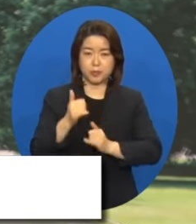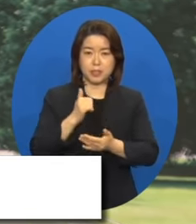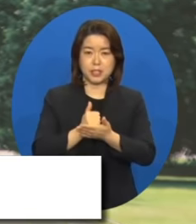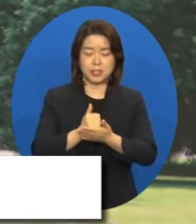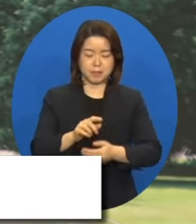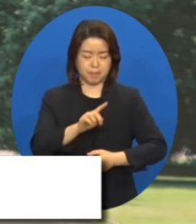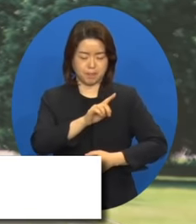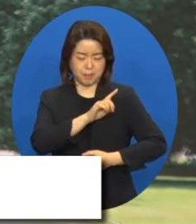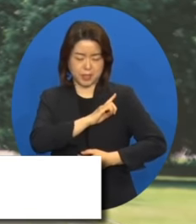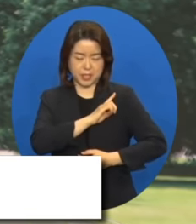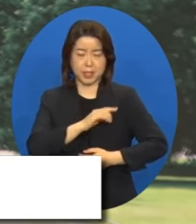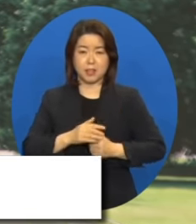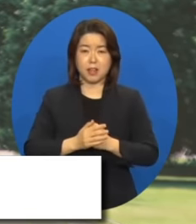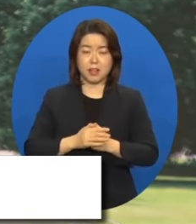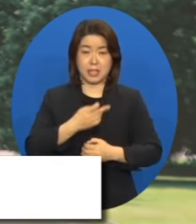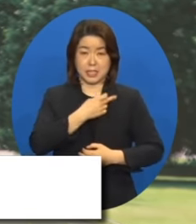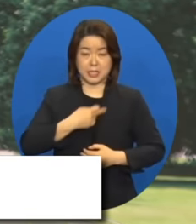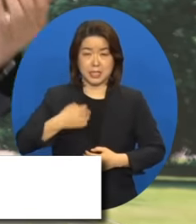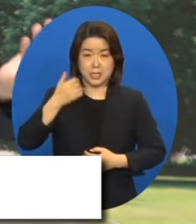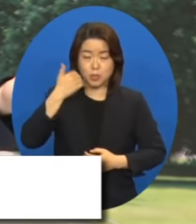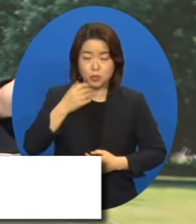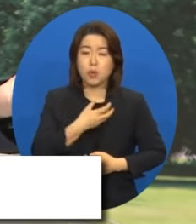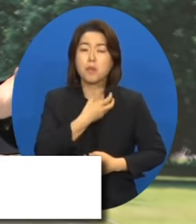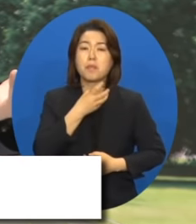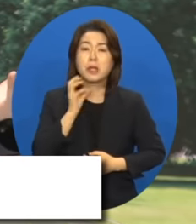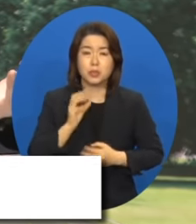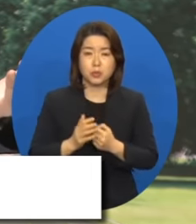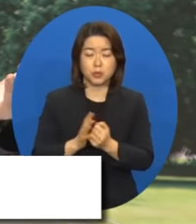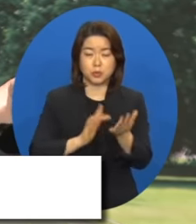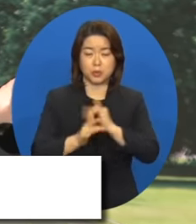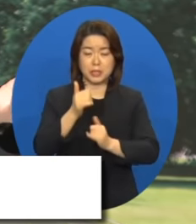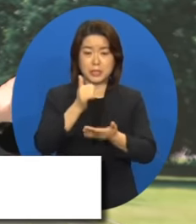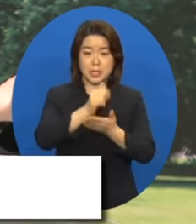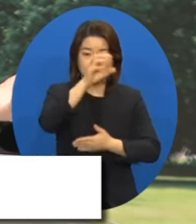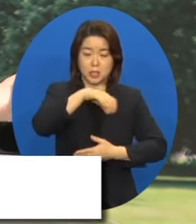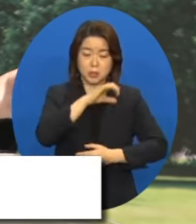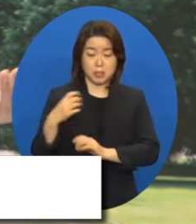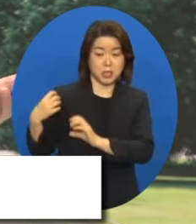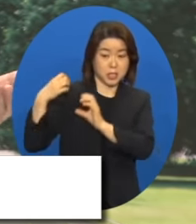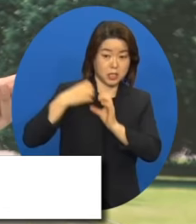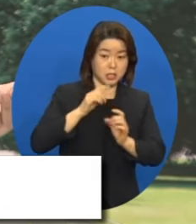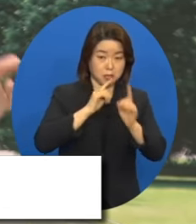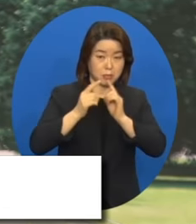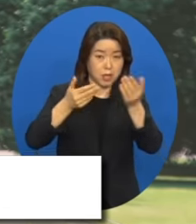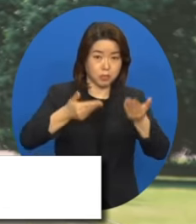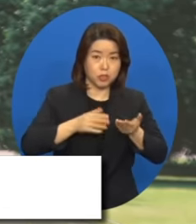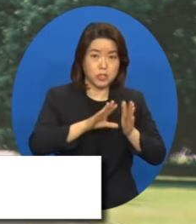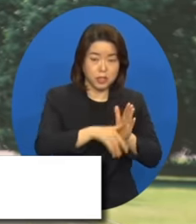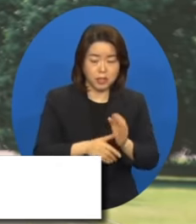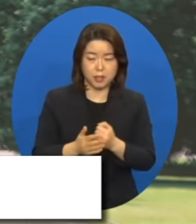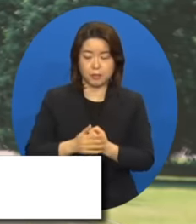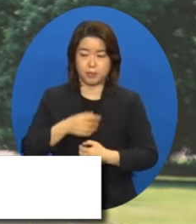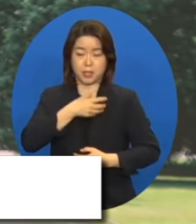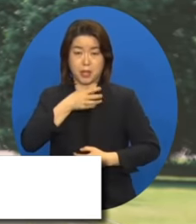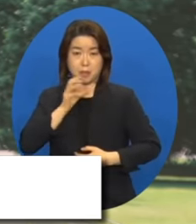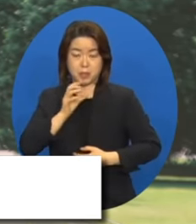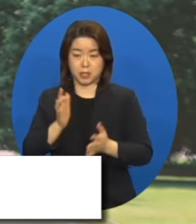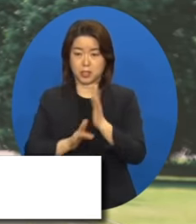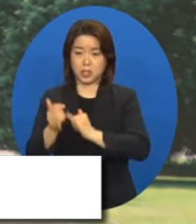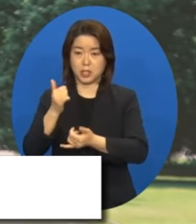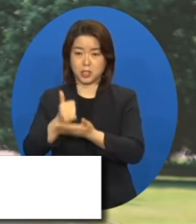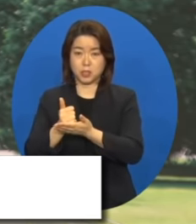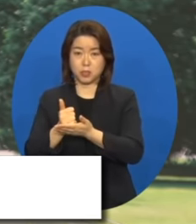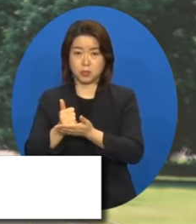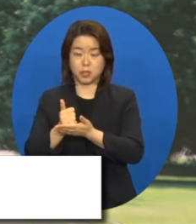수제자라는 베드로가 예수님이 십자가 지시는 말씀을 하실 때 베드로가 예수님께 그